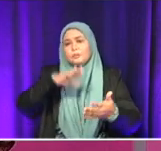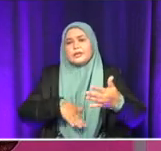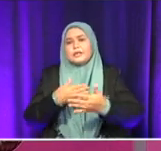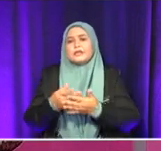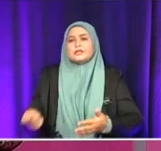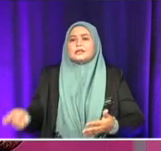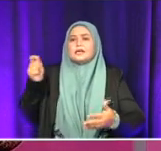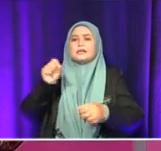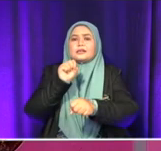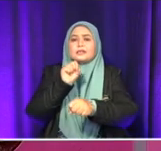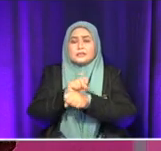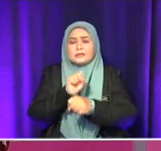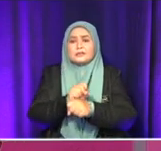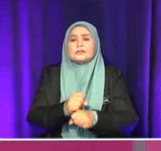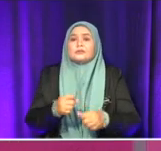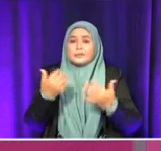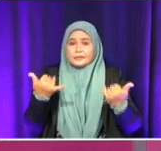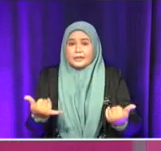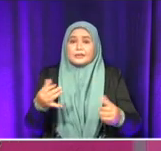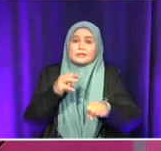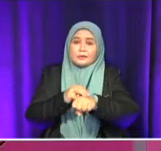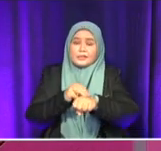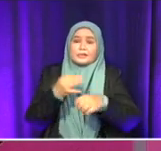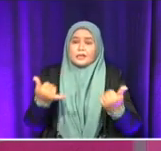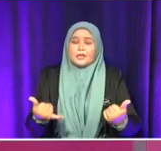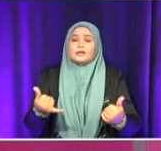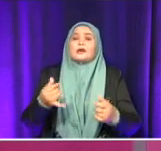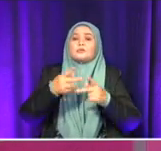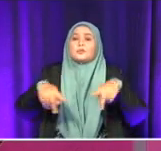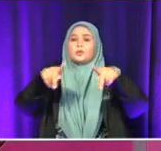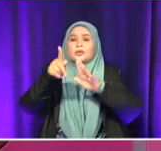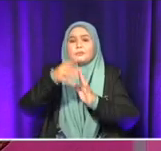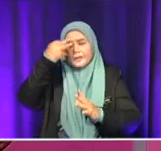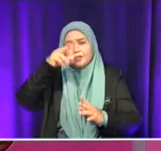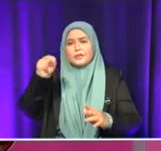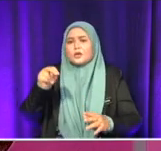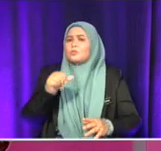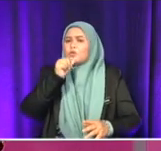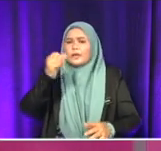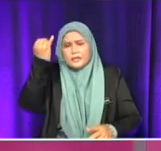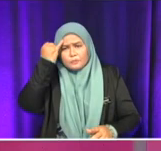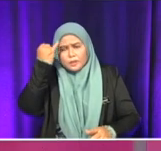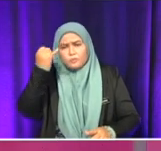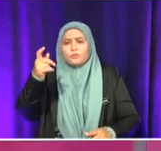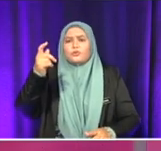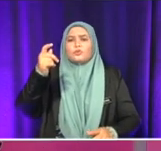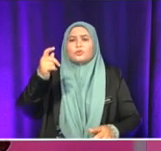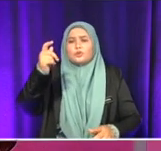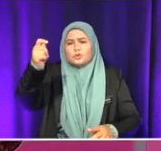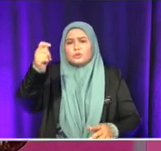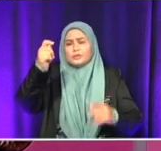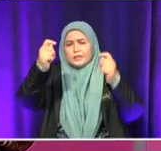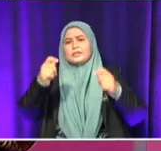pun zaman yang memerlukan kemahiran sebenarnya iman kita bukannya semata-mata ilmu-ilmu teori saja juga